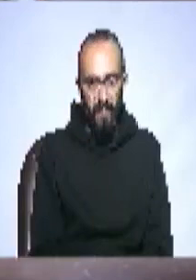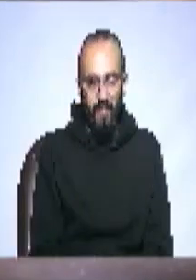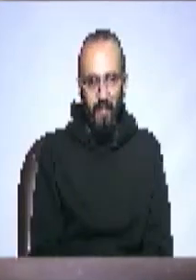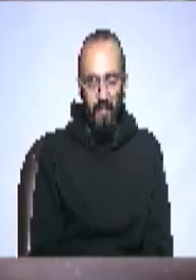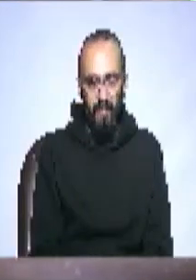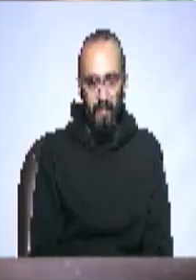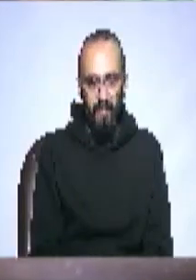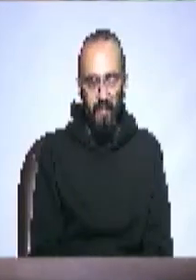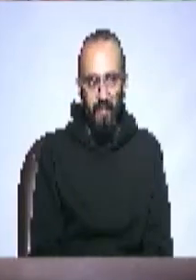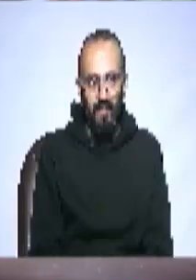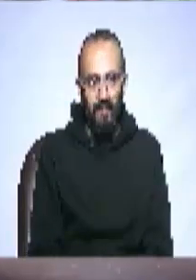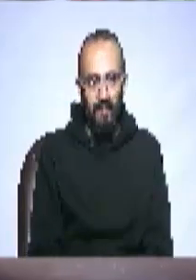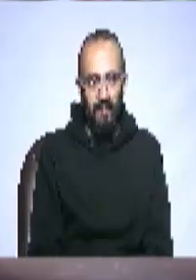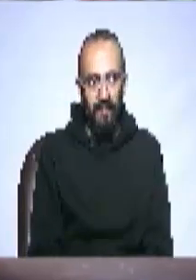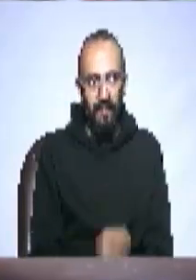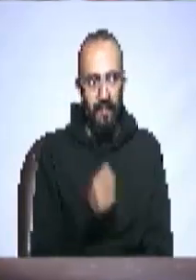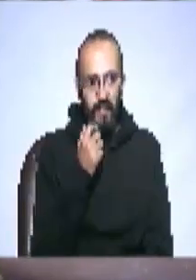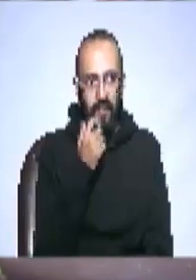صح.